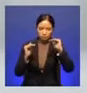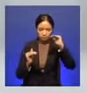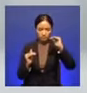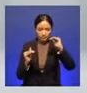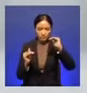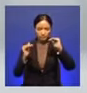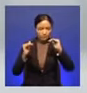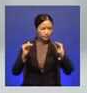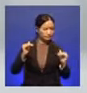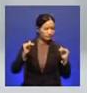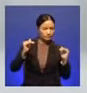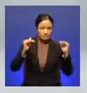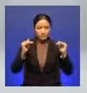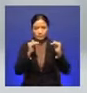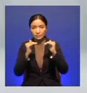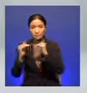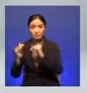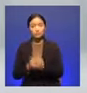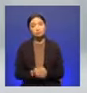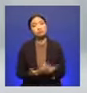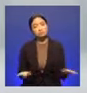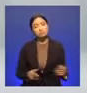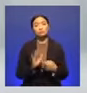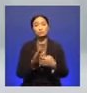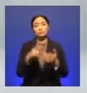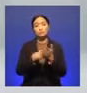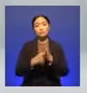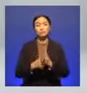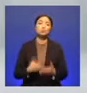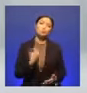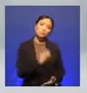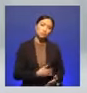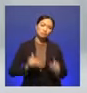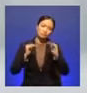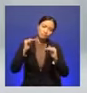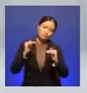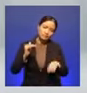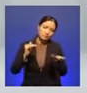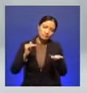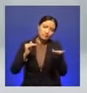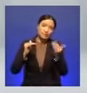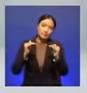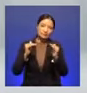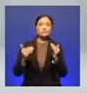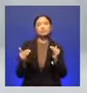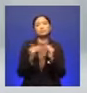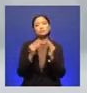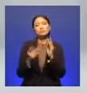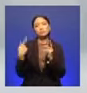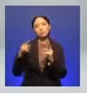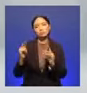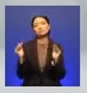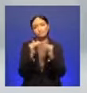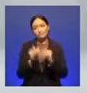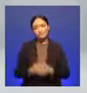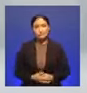ครับกองทุนที่ได้น้อยก็อย่างเช่นหลักประกันสุขภาพแห่งชาติเมื่อเทียบต่อหัวแล้วน้อยก็ต้องปรับสิทธิประโยชน์ขึ้นมาให้ใกล้เคีย